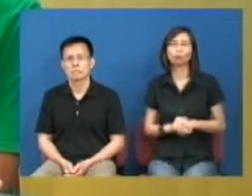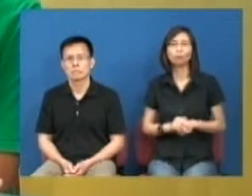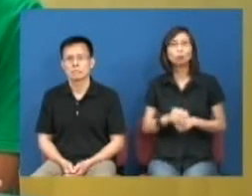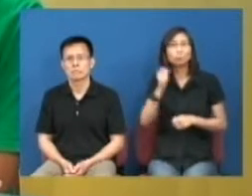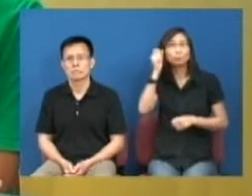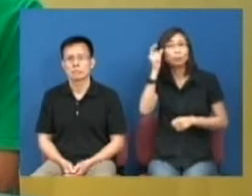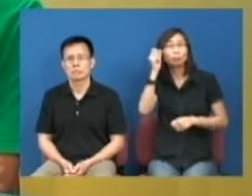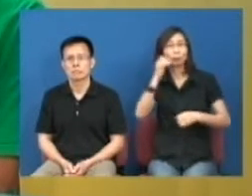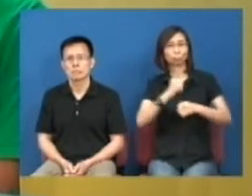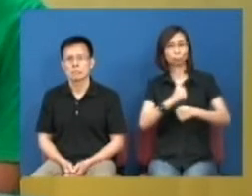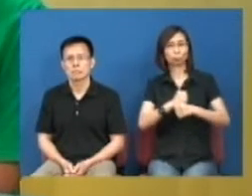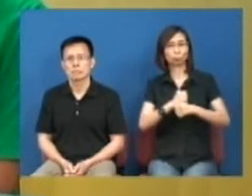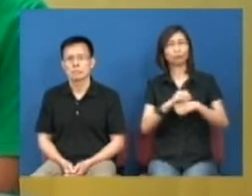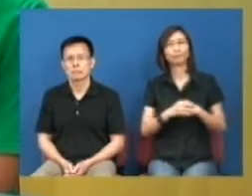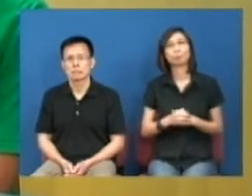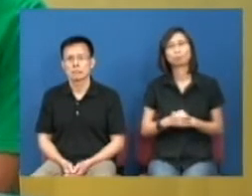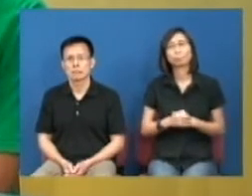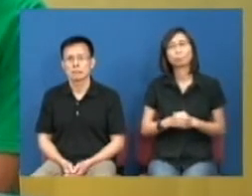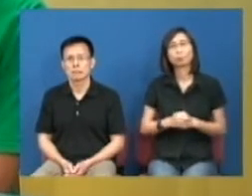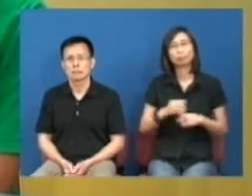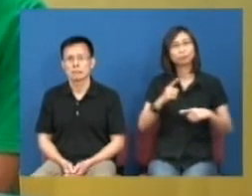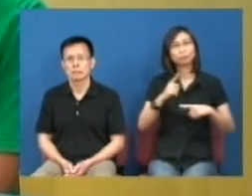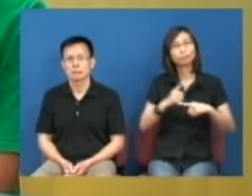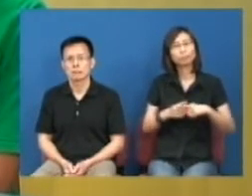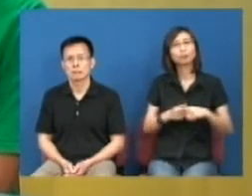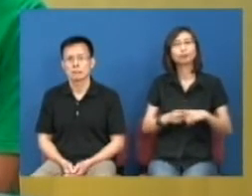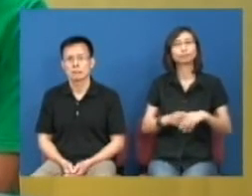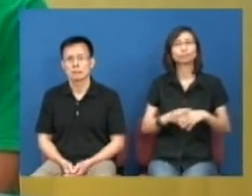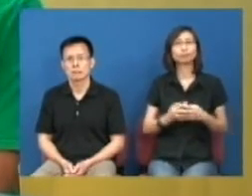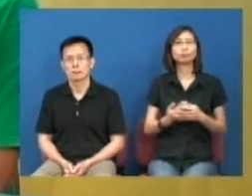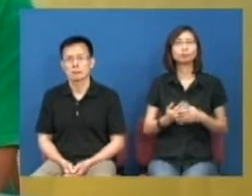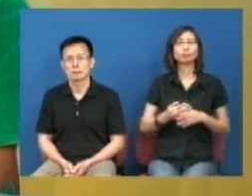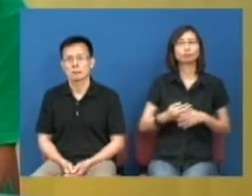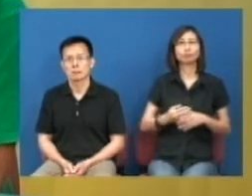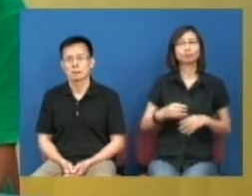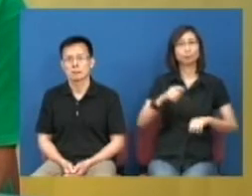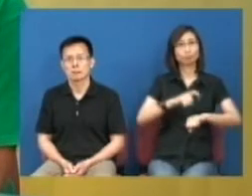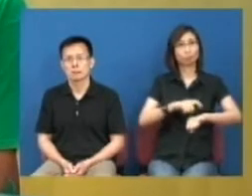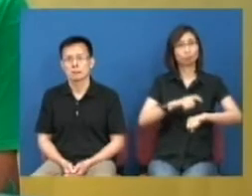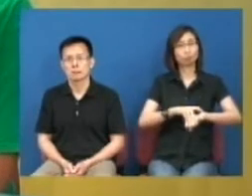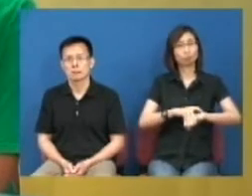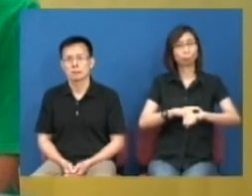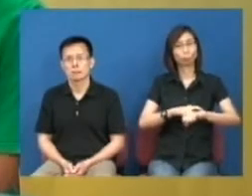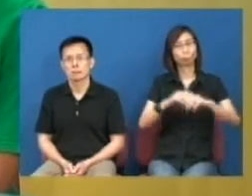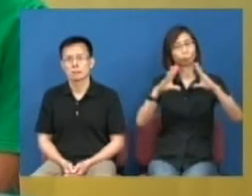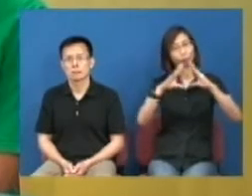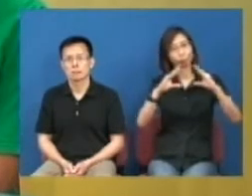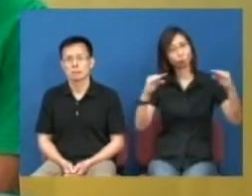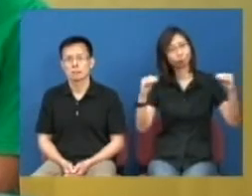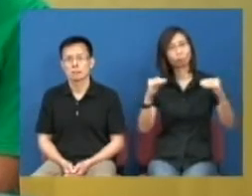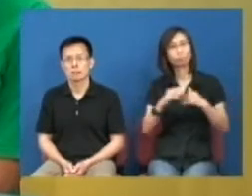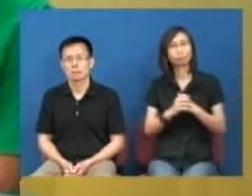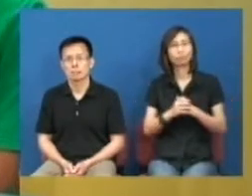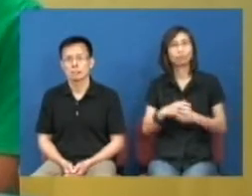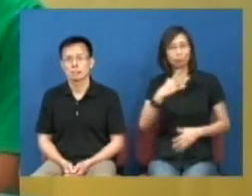作咧？但係其實即係當然過咗廿幾年，當然可能時間嘅消逝，可能嗰個